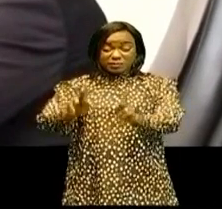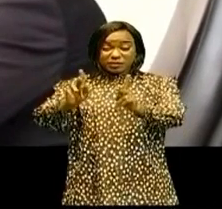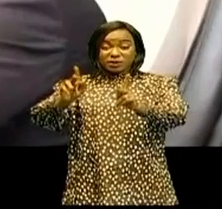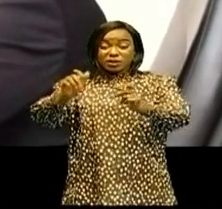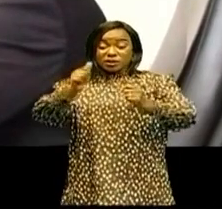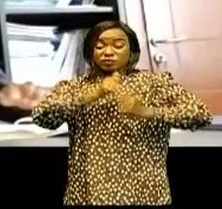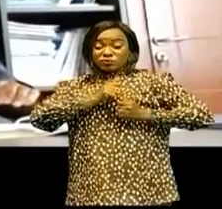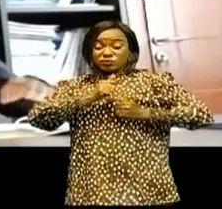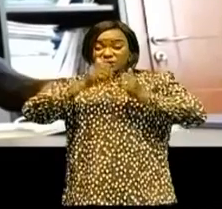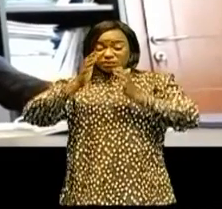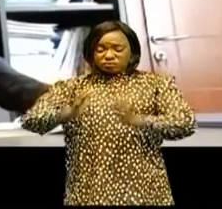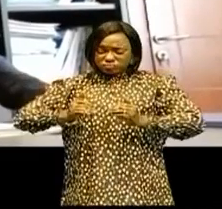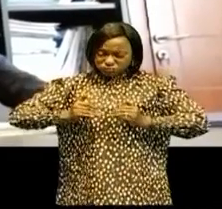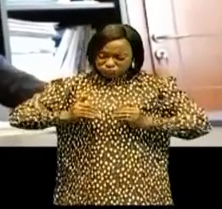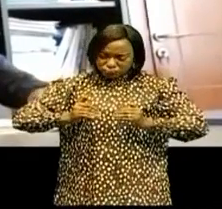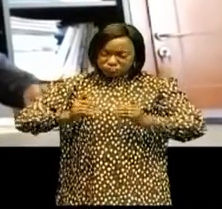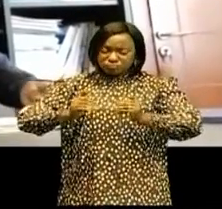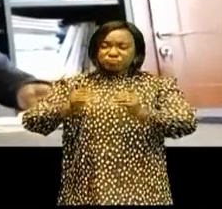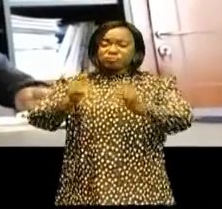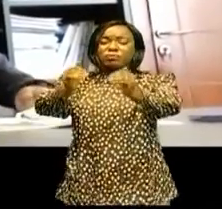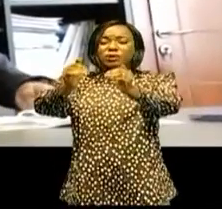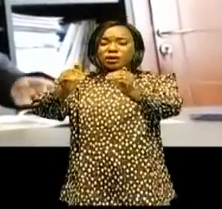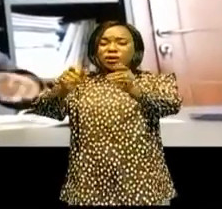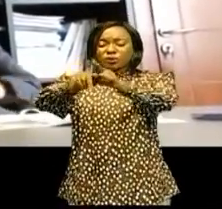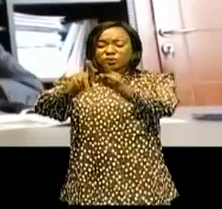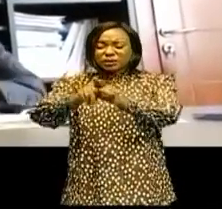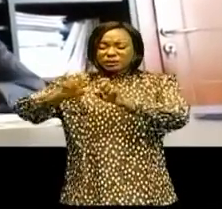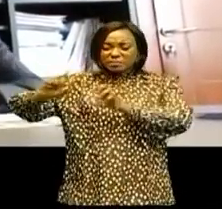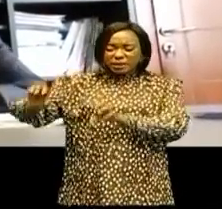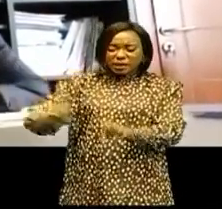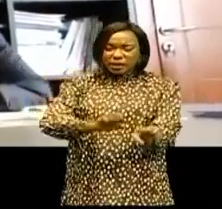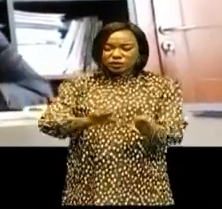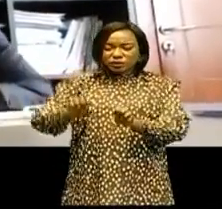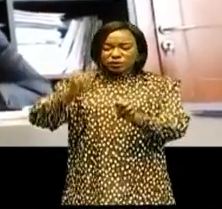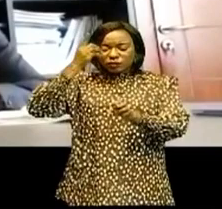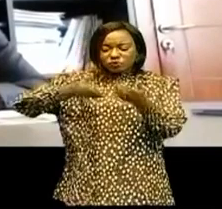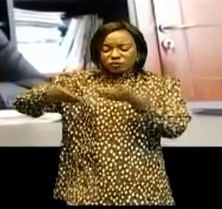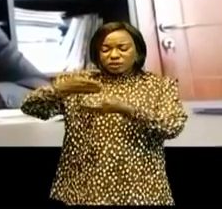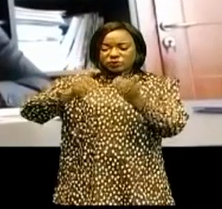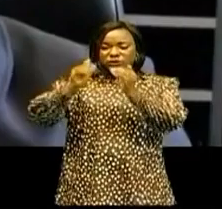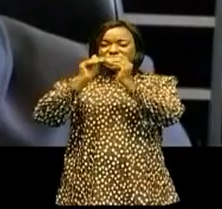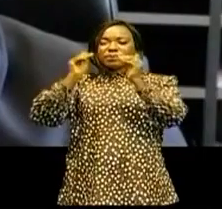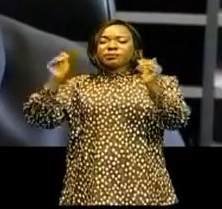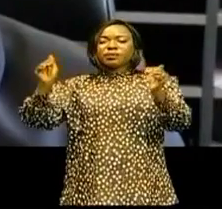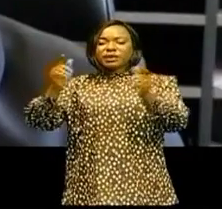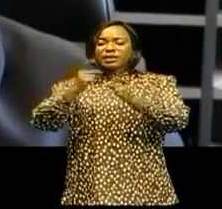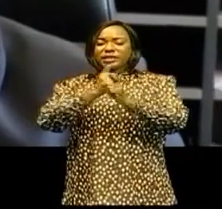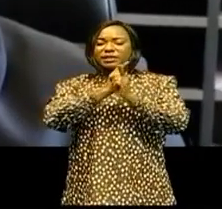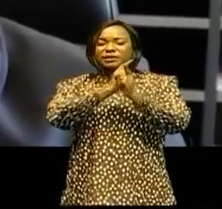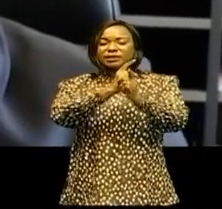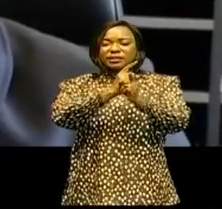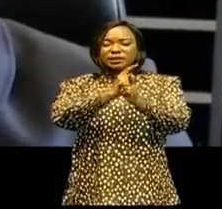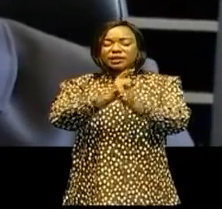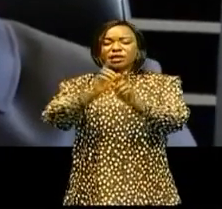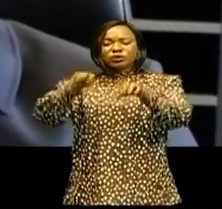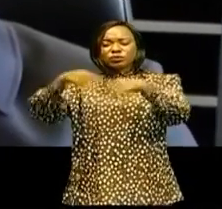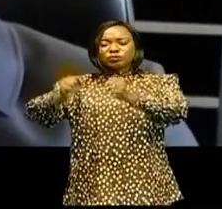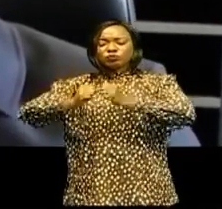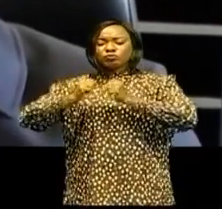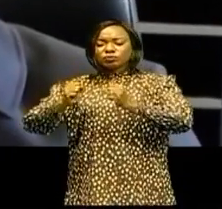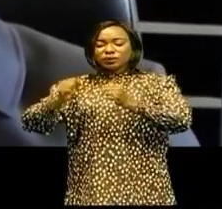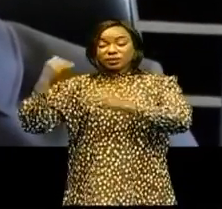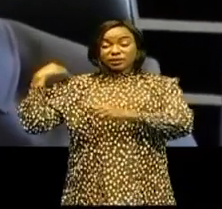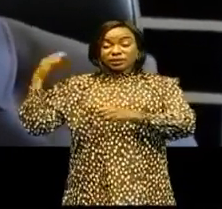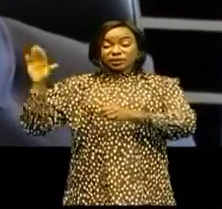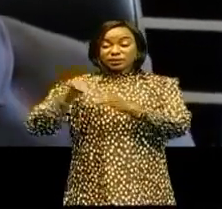armées de poursuivre l'envergure des actions en vue de restaurer la paix, la sécurité et l'autorité de l'État